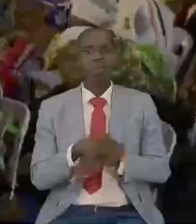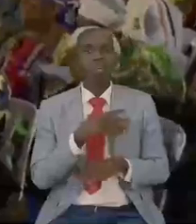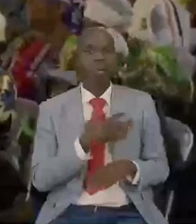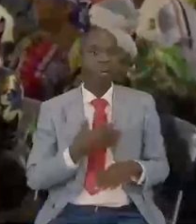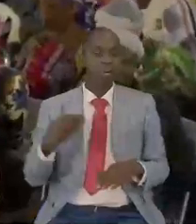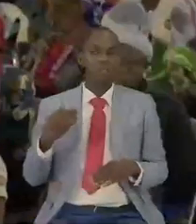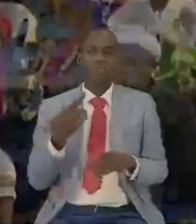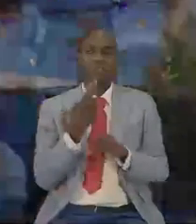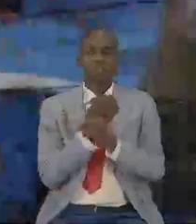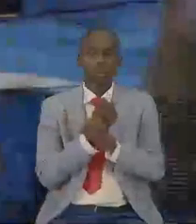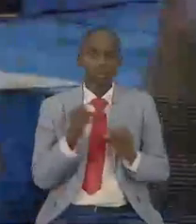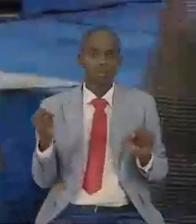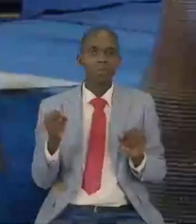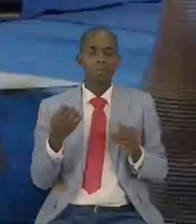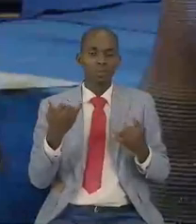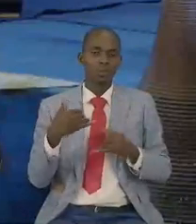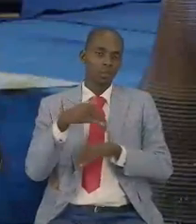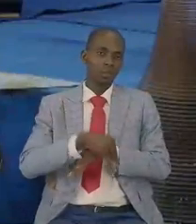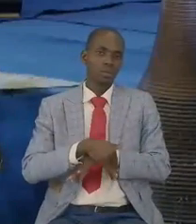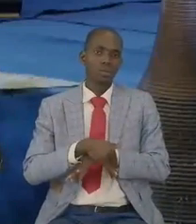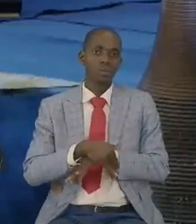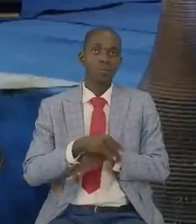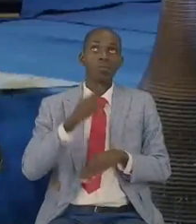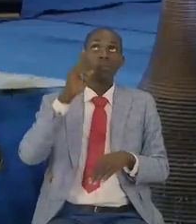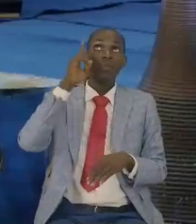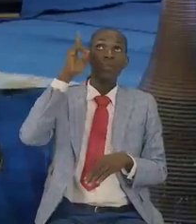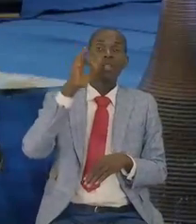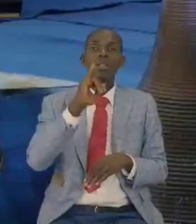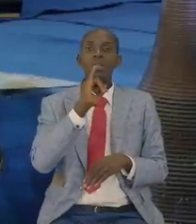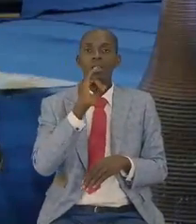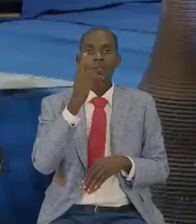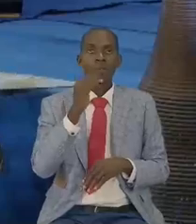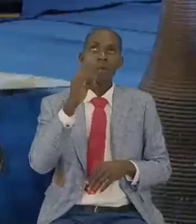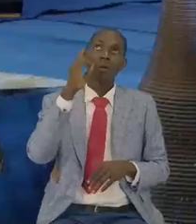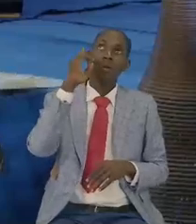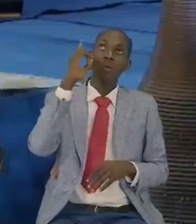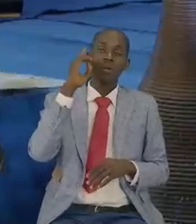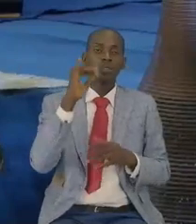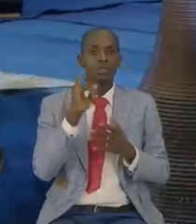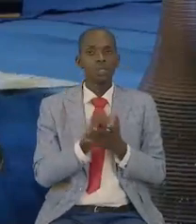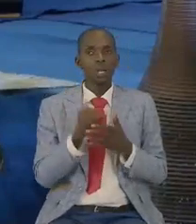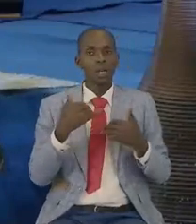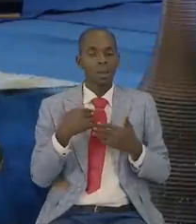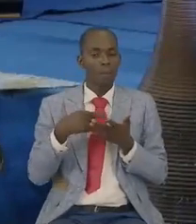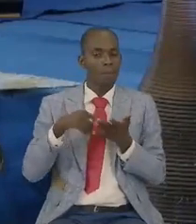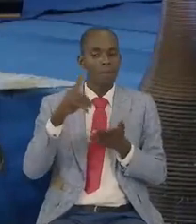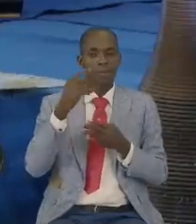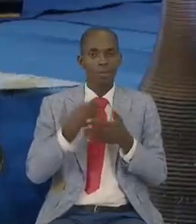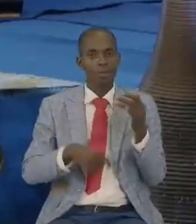Et la rédemption ce soir. Il est celui qui a payé le prix pour